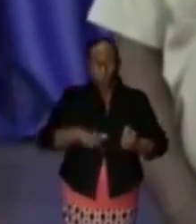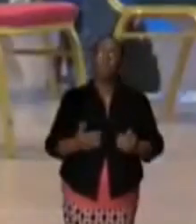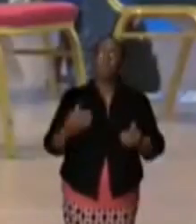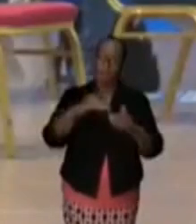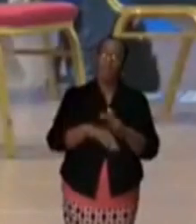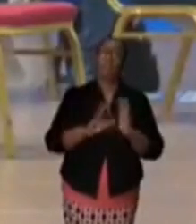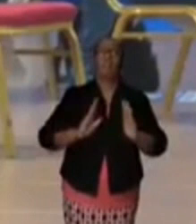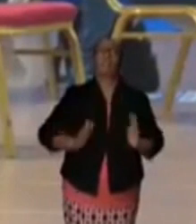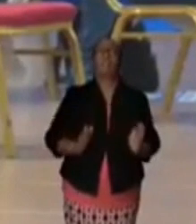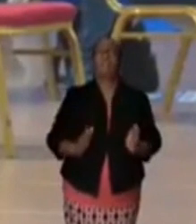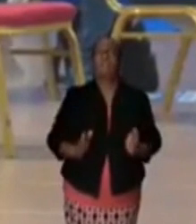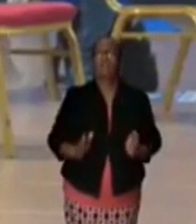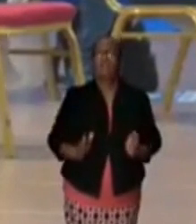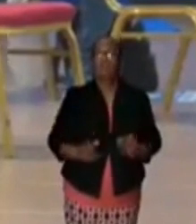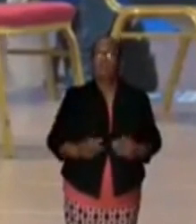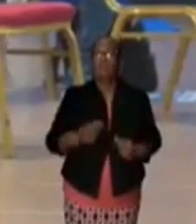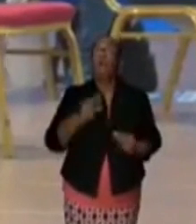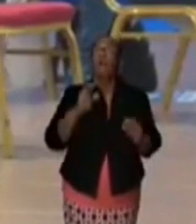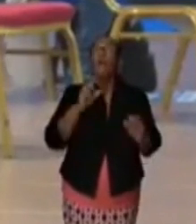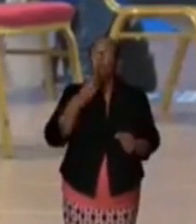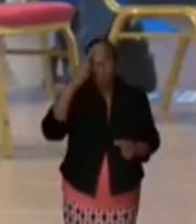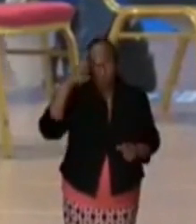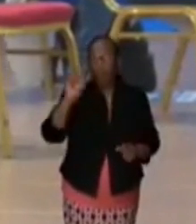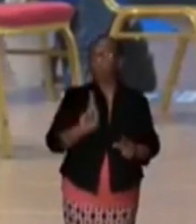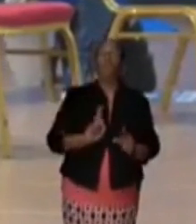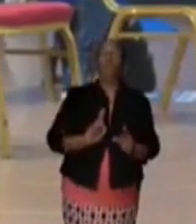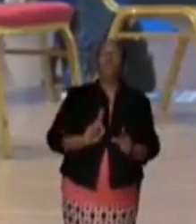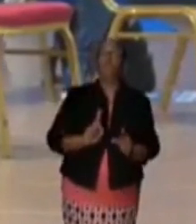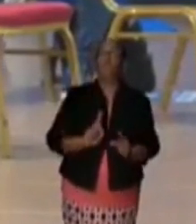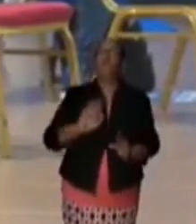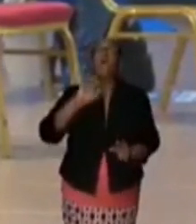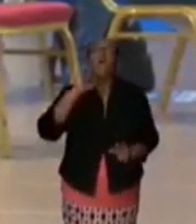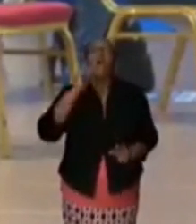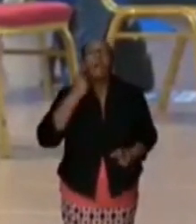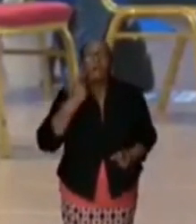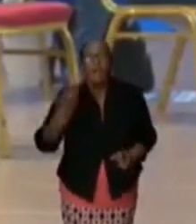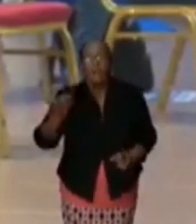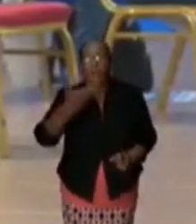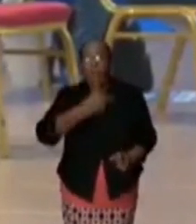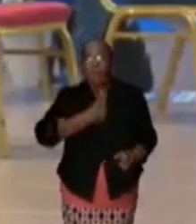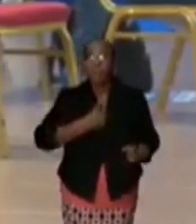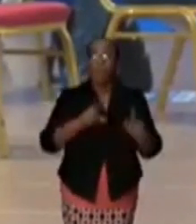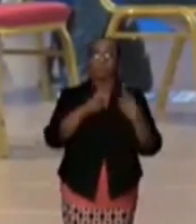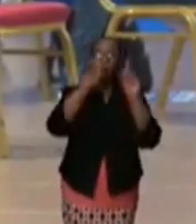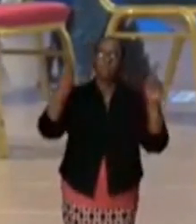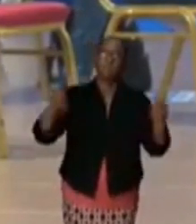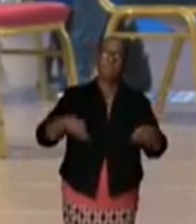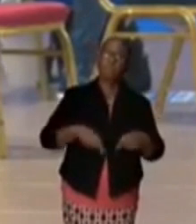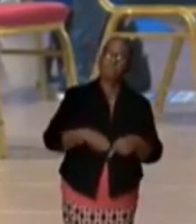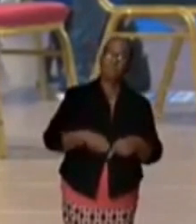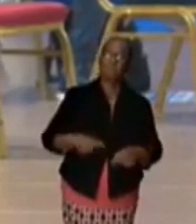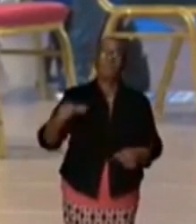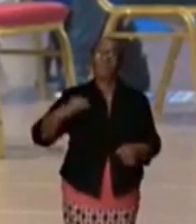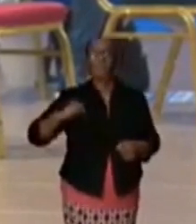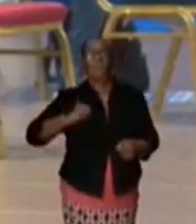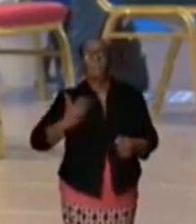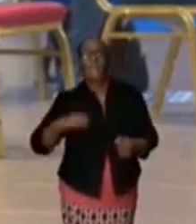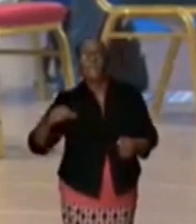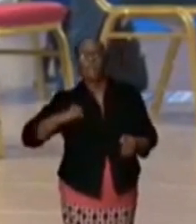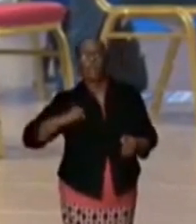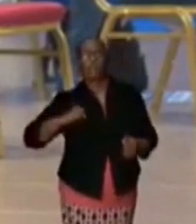ingezet. En believe it or not, we krijgen elke dag brandbrieven van schuldeisers.